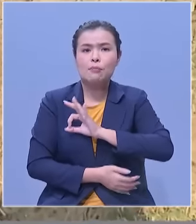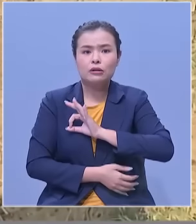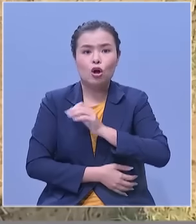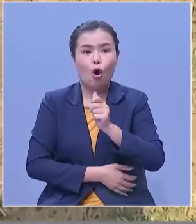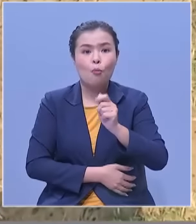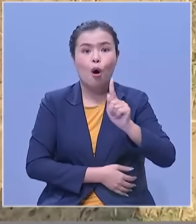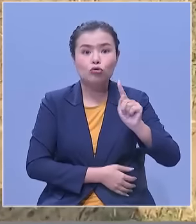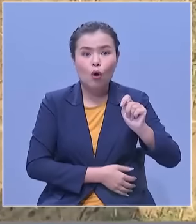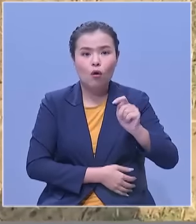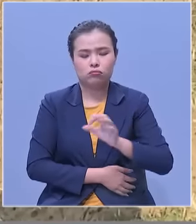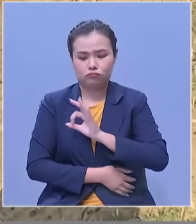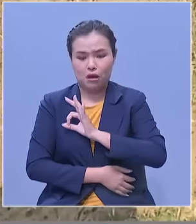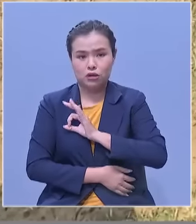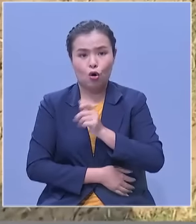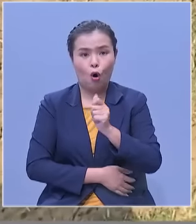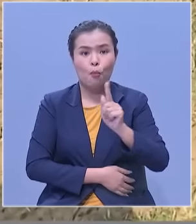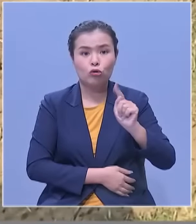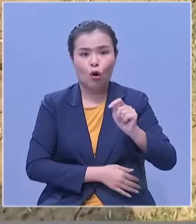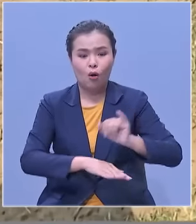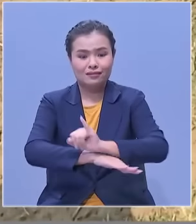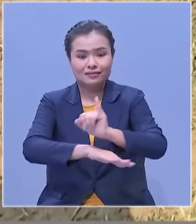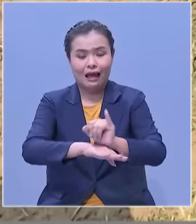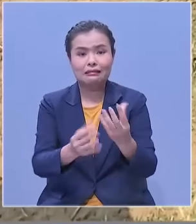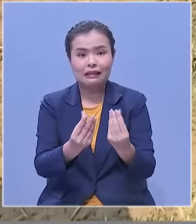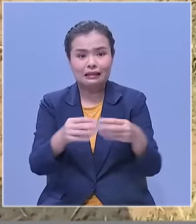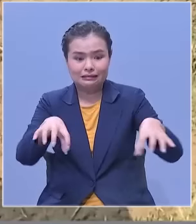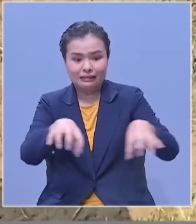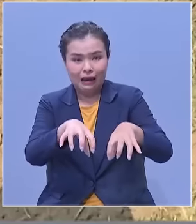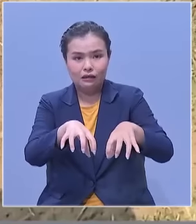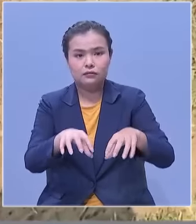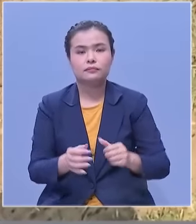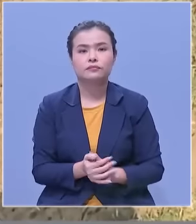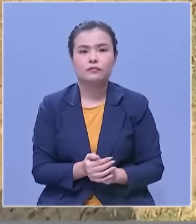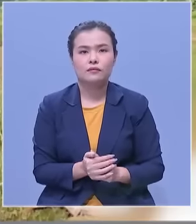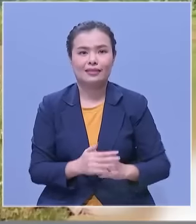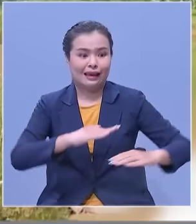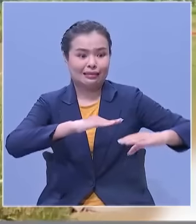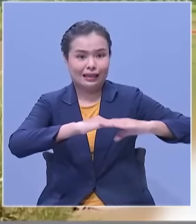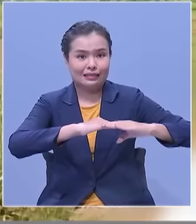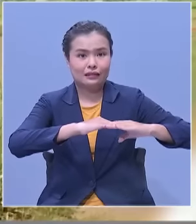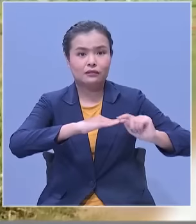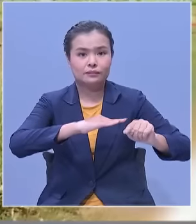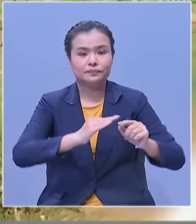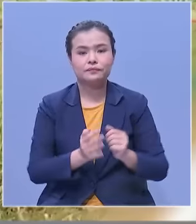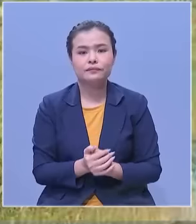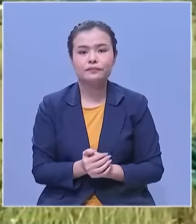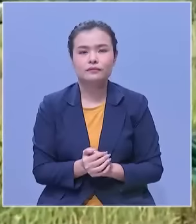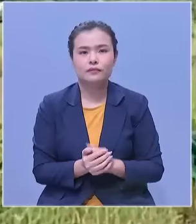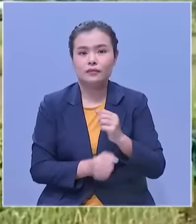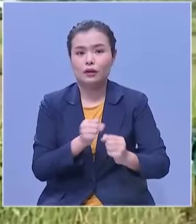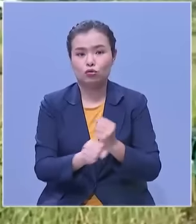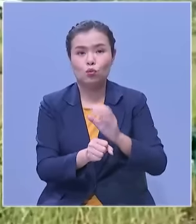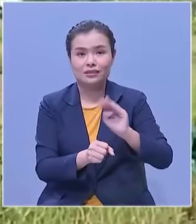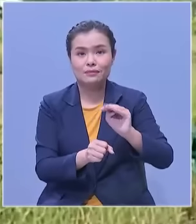จอยโอค่ะเป็นสมาชิกอบตที่มีที่ดินอยู่ติดกันนี่แหละนะฮะท่านผู้ชมครับทางด้านของคุณอดุลสุพรรณคุ้มอายุ